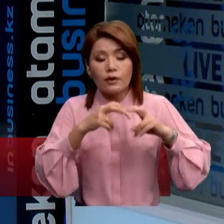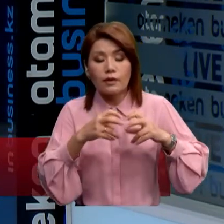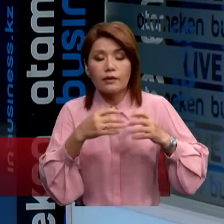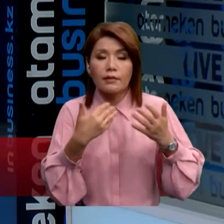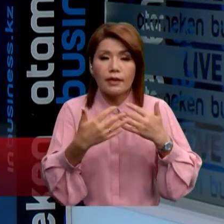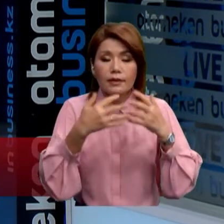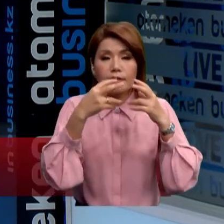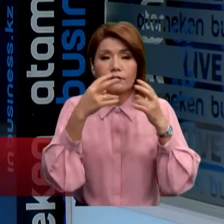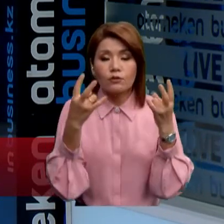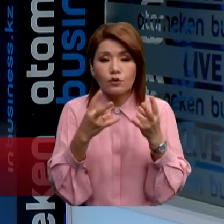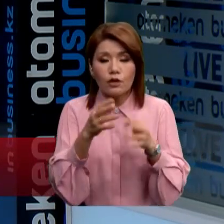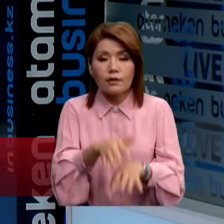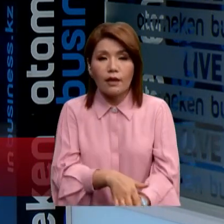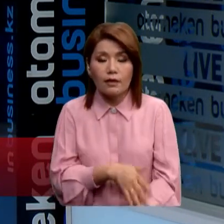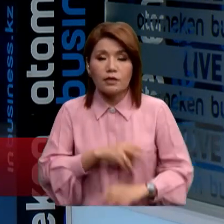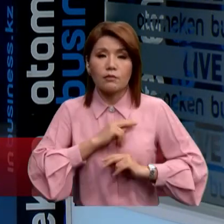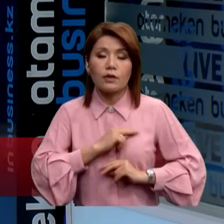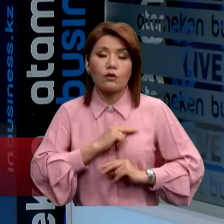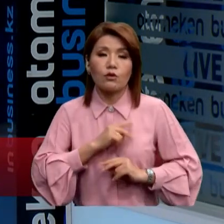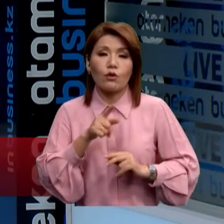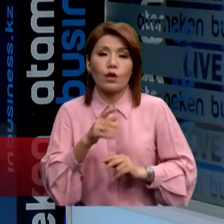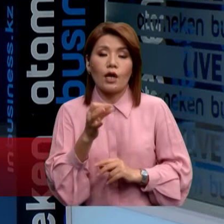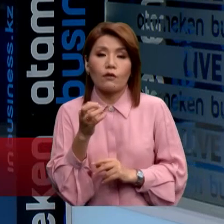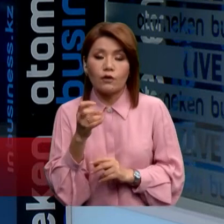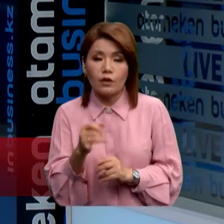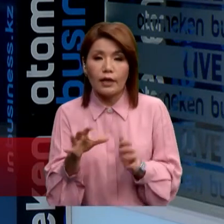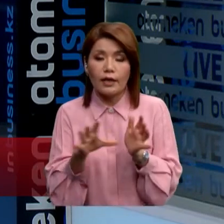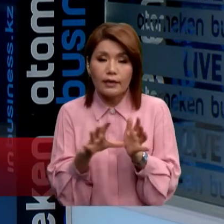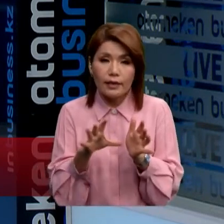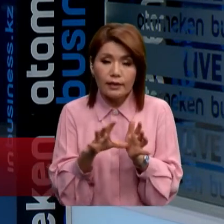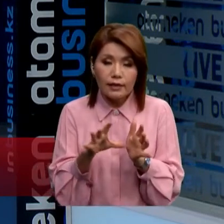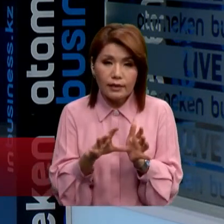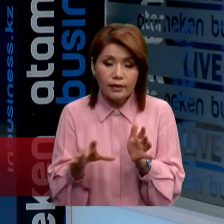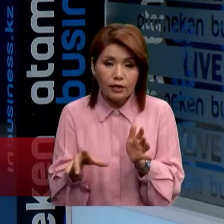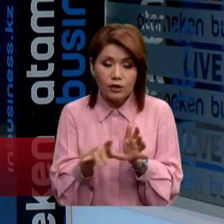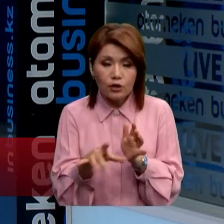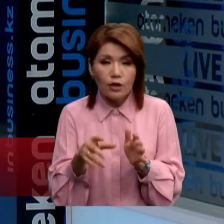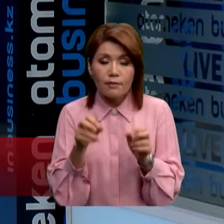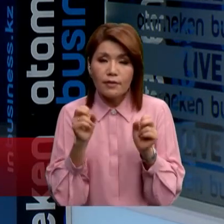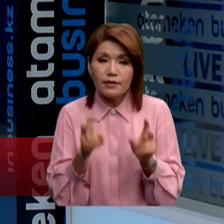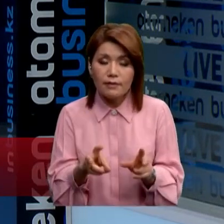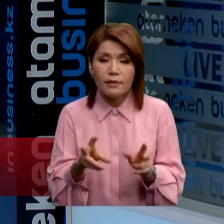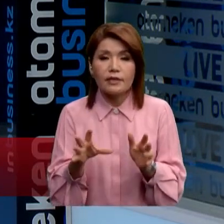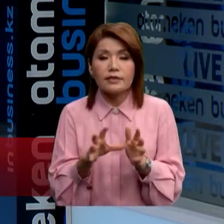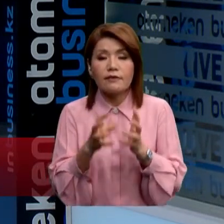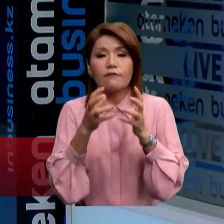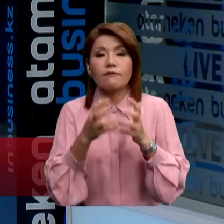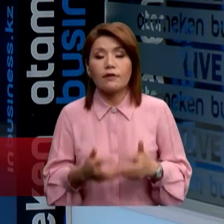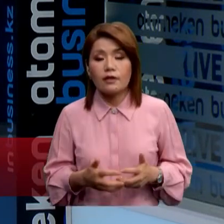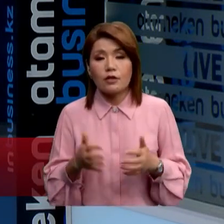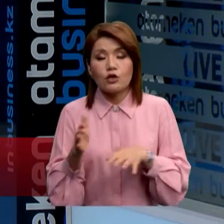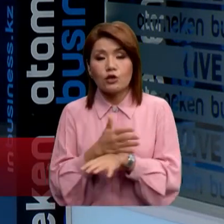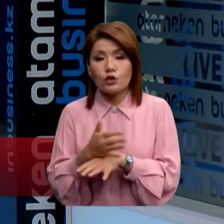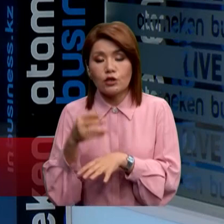Китаю в плане долгосрочного партнерства. От водных и энергетических ресурсов до безопасности и цифровизации.